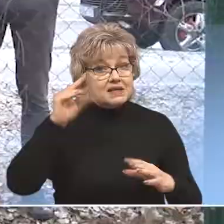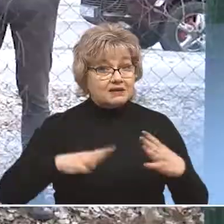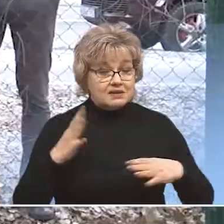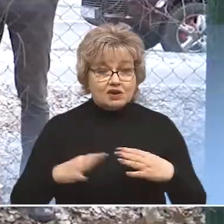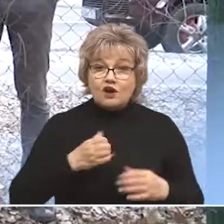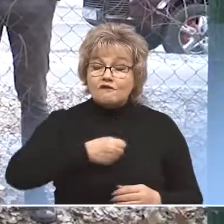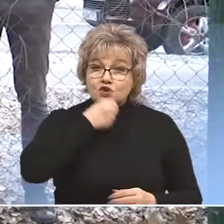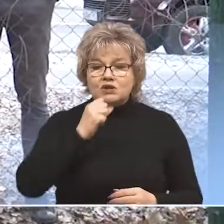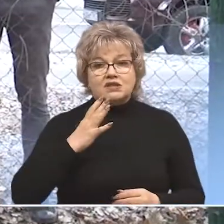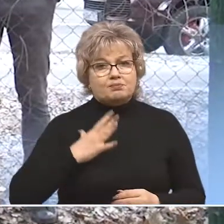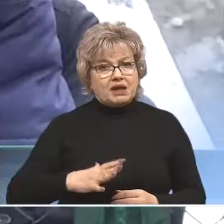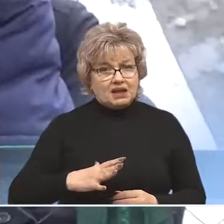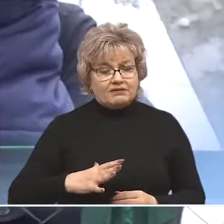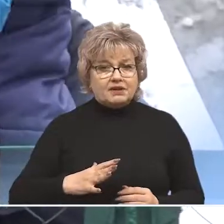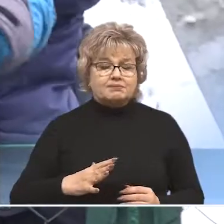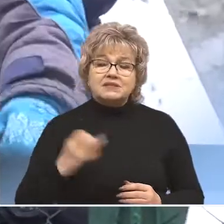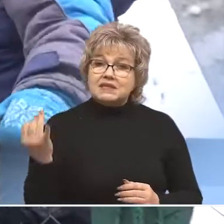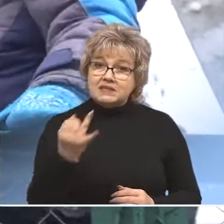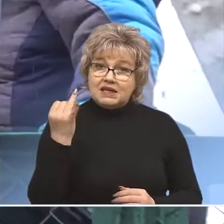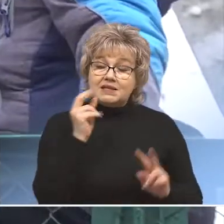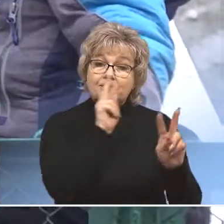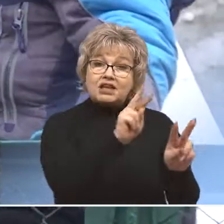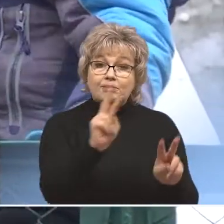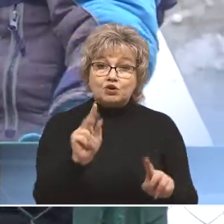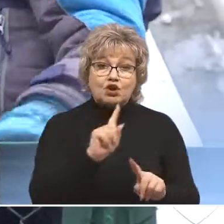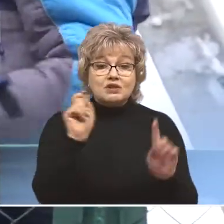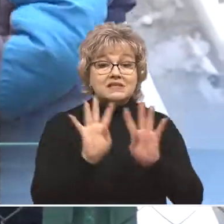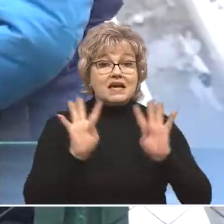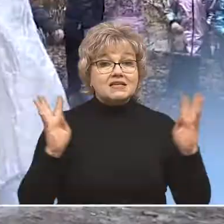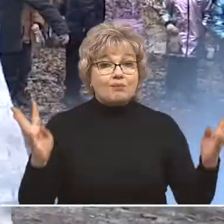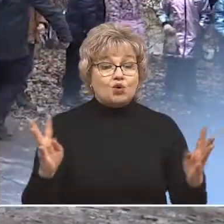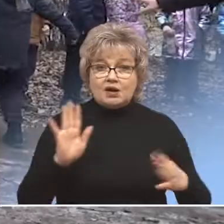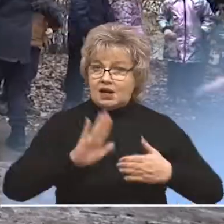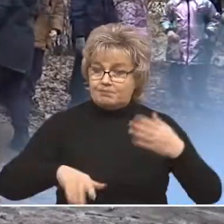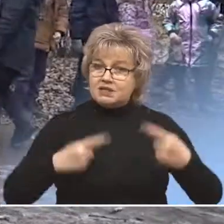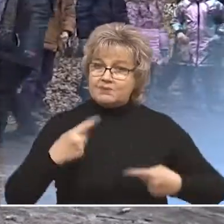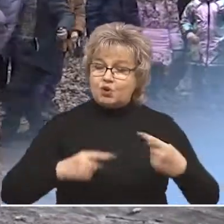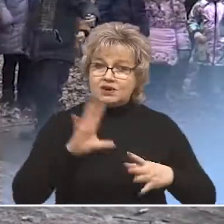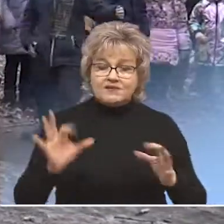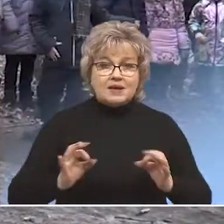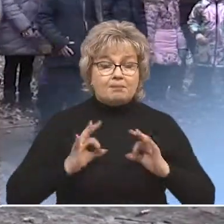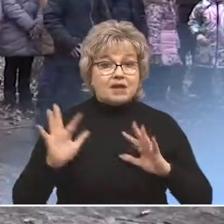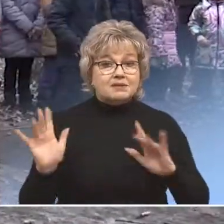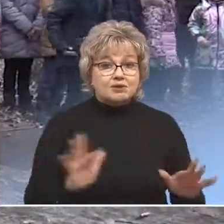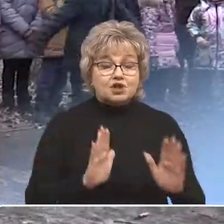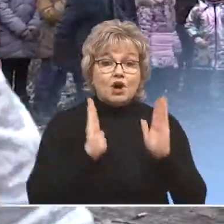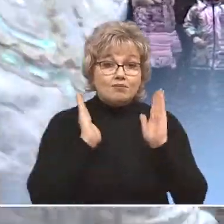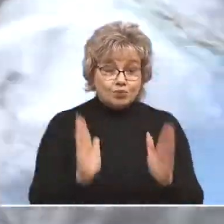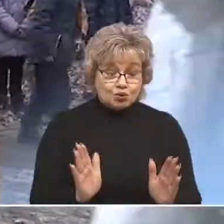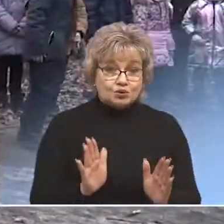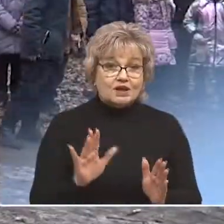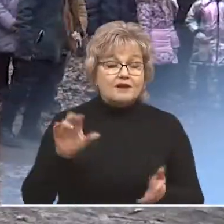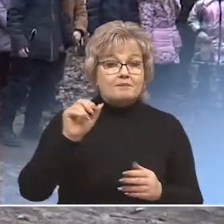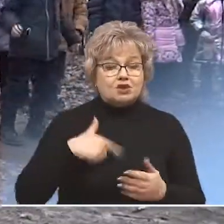секциях. Взрослые терпеливо и с не меньшим интересом наблюдают из-за забора. Бесспорно, все праздничные мероприятия